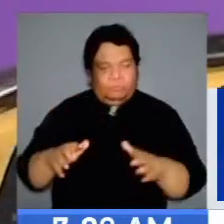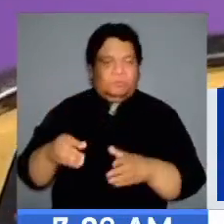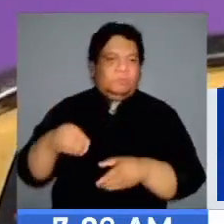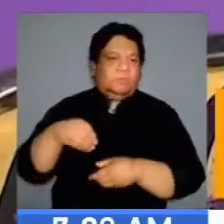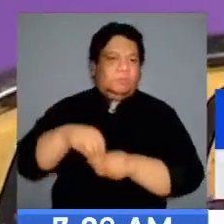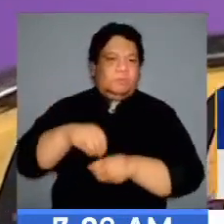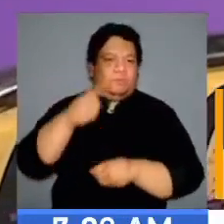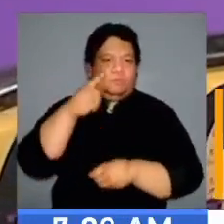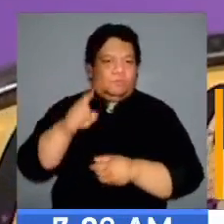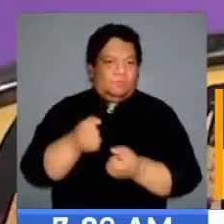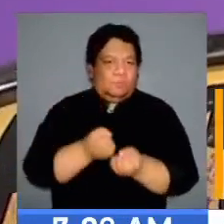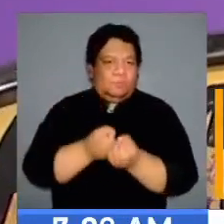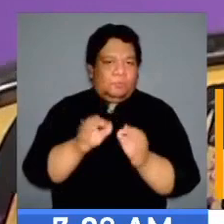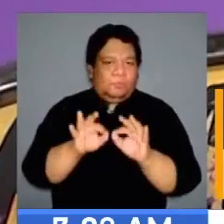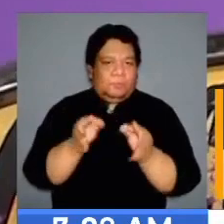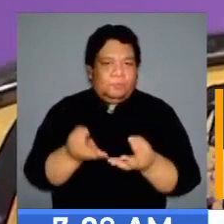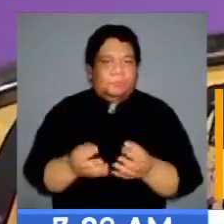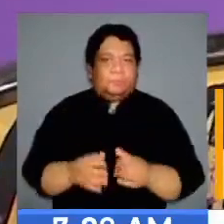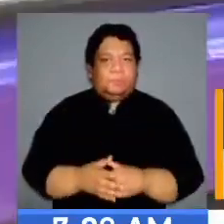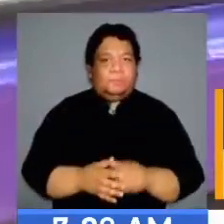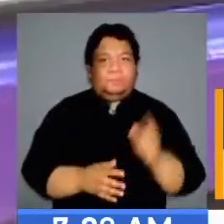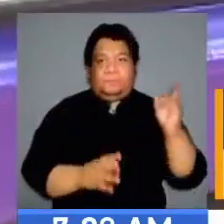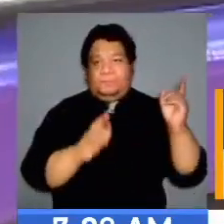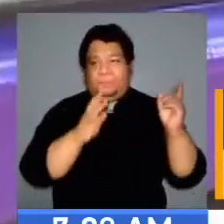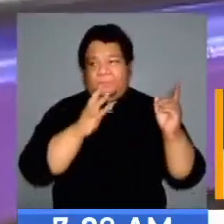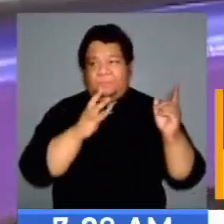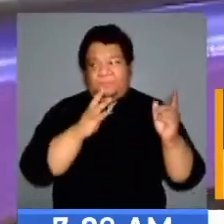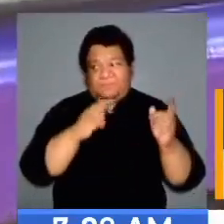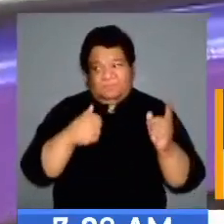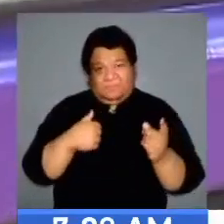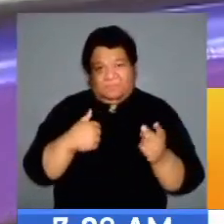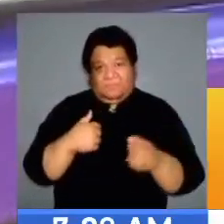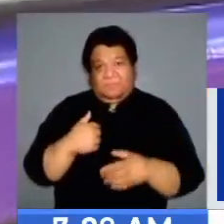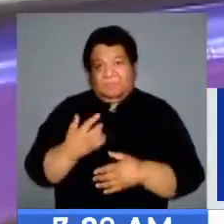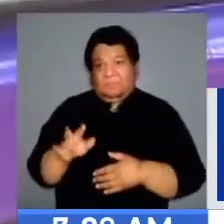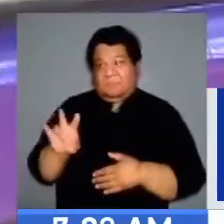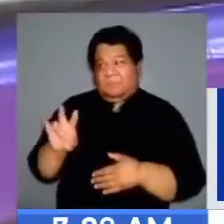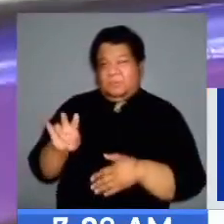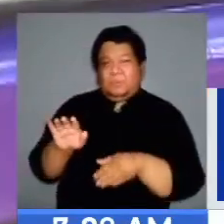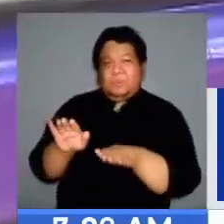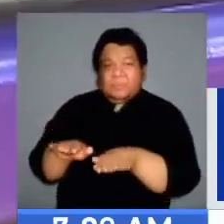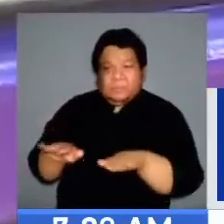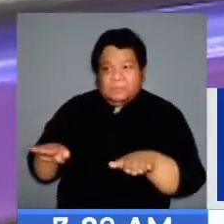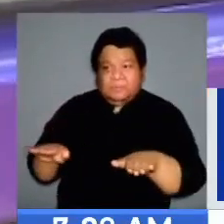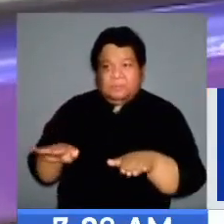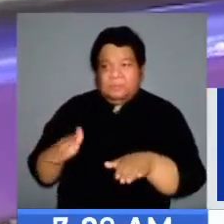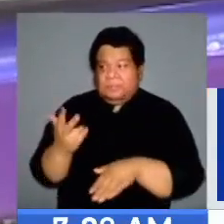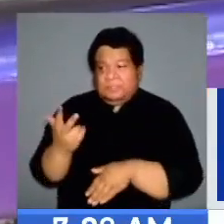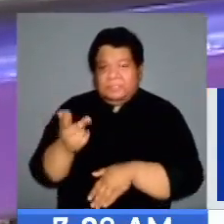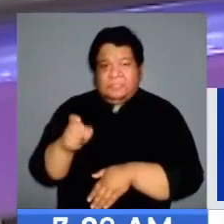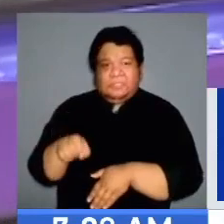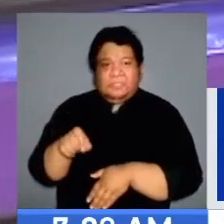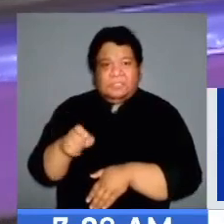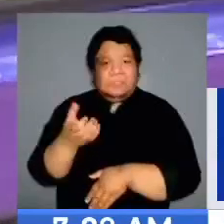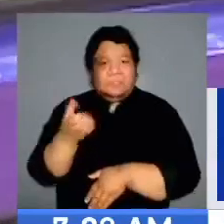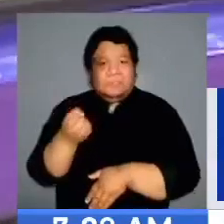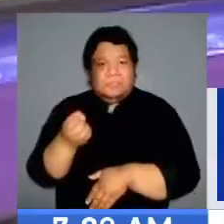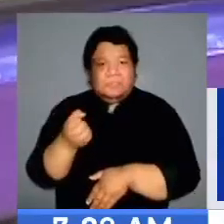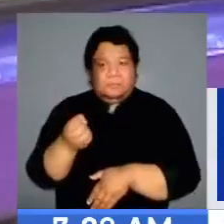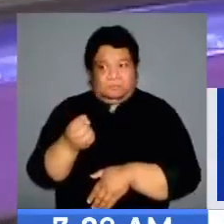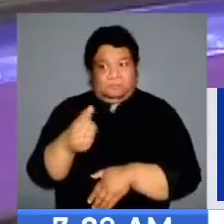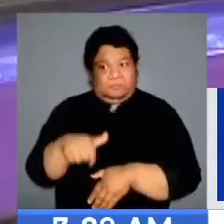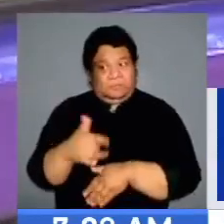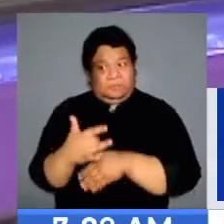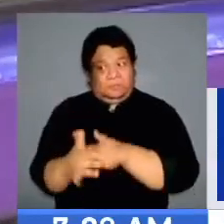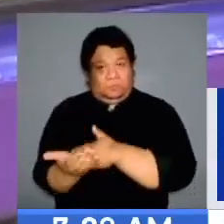ang anak ko. Tatlo yung ginagatas ko. Kaya nga po ito, bumiyahe kami ng madaling araw para maka kami